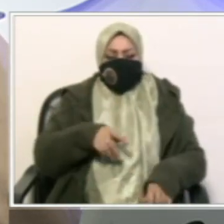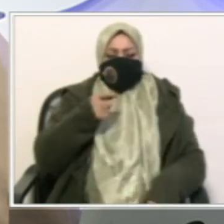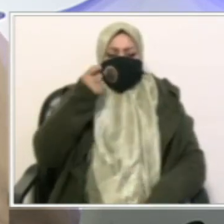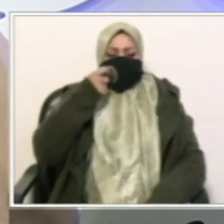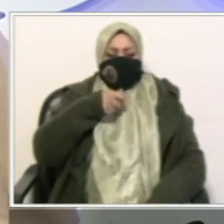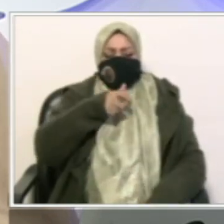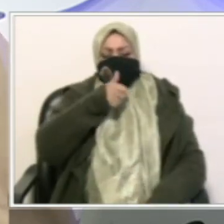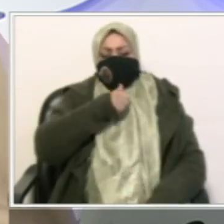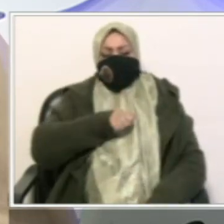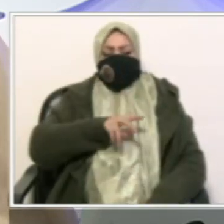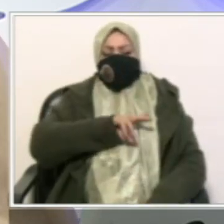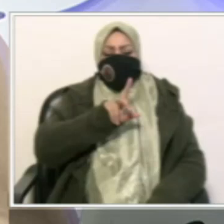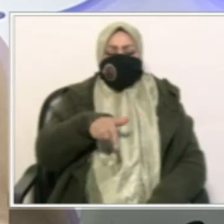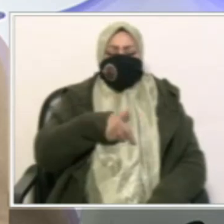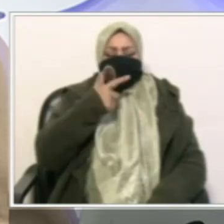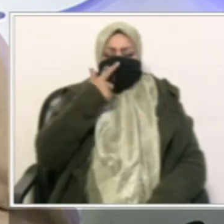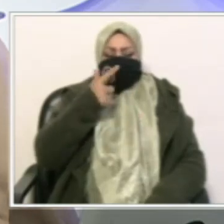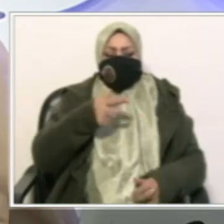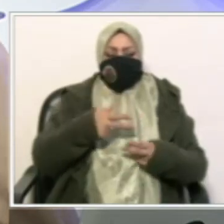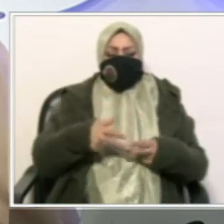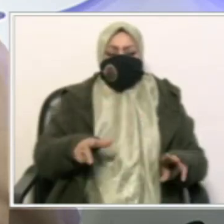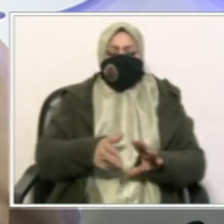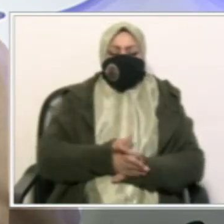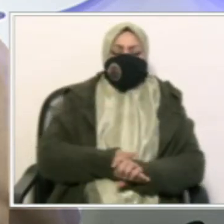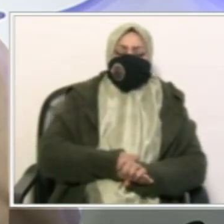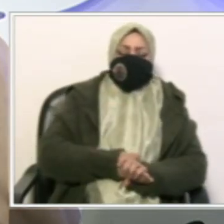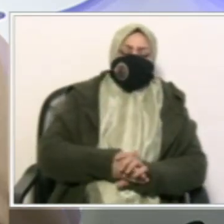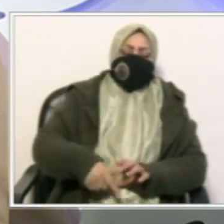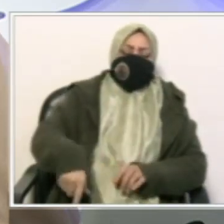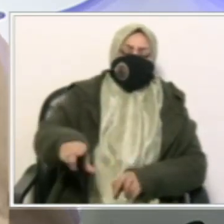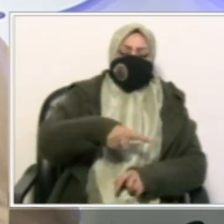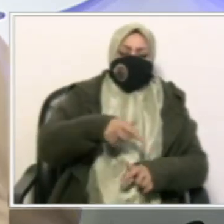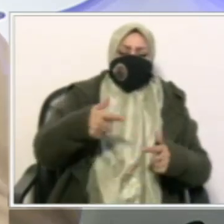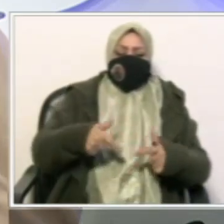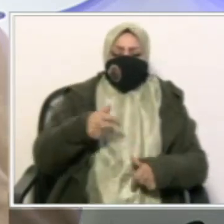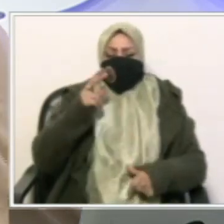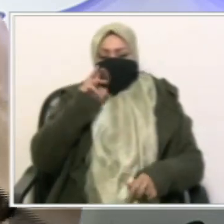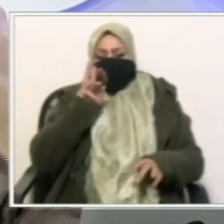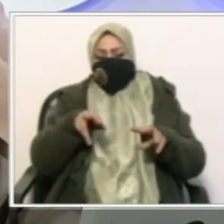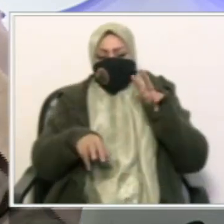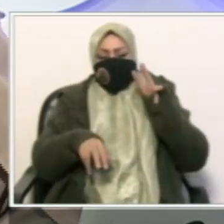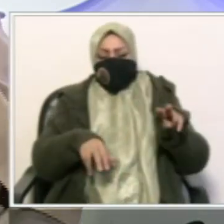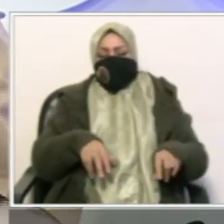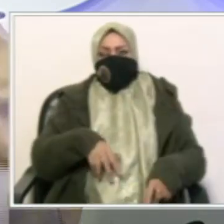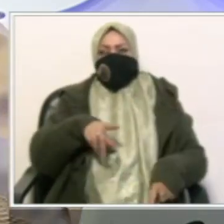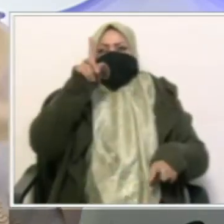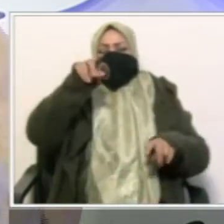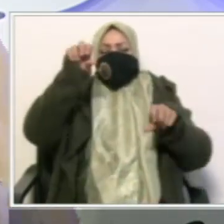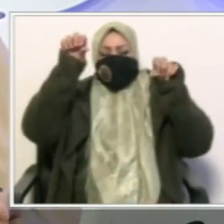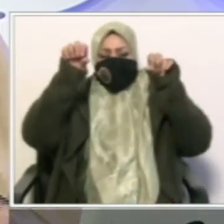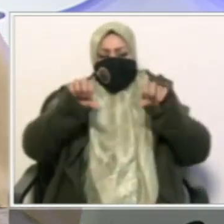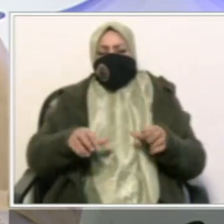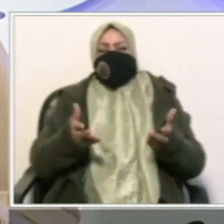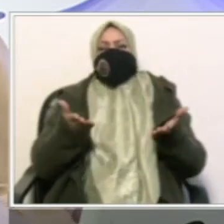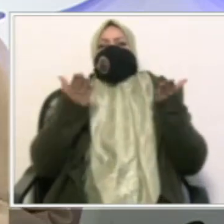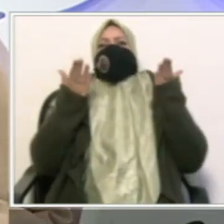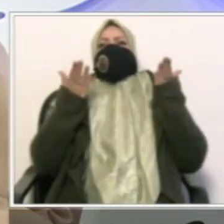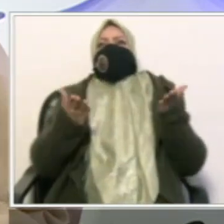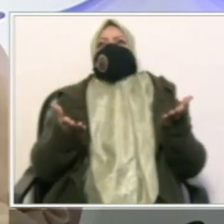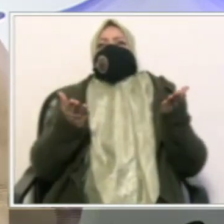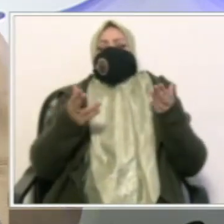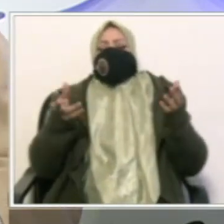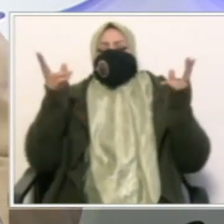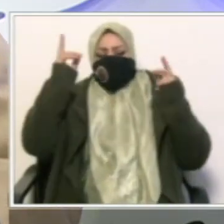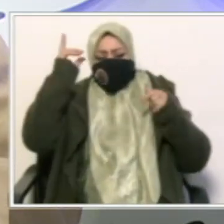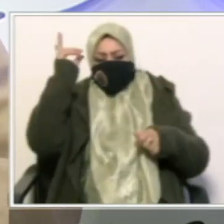حناجركم في جلساتكم المشؤومة التي لا بارك الله فيها، التي تنادون فيها برد الفائدة في المصارف التي هي حرمها الله